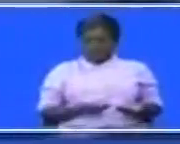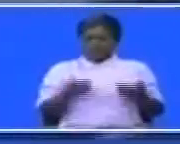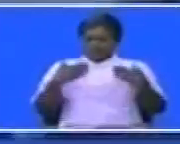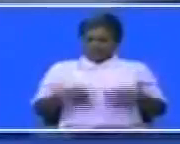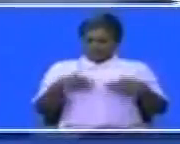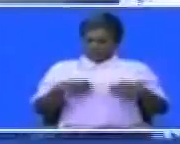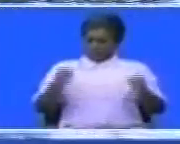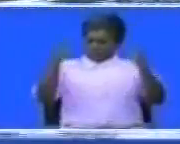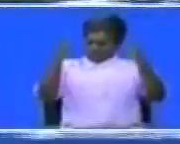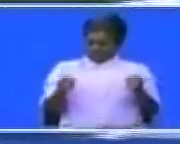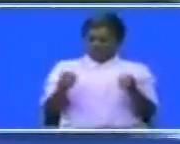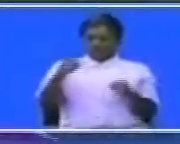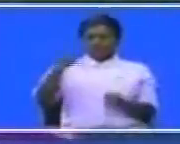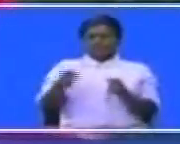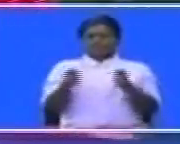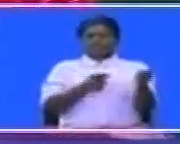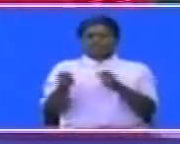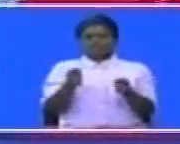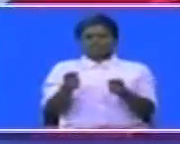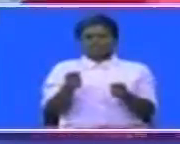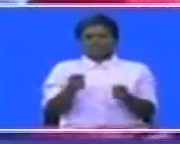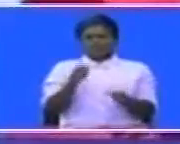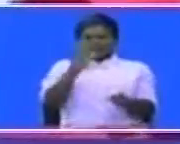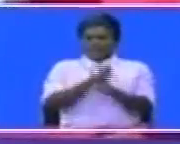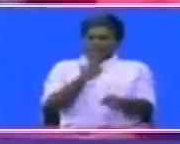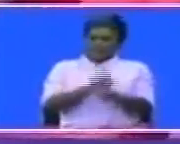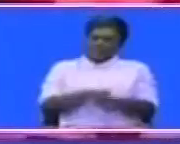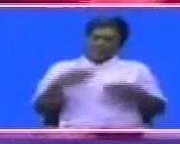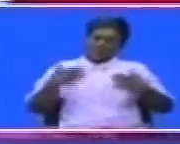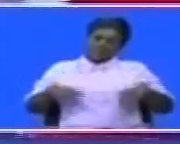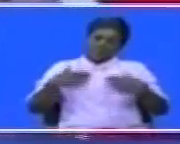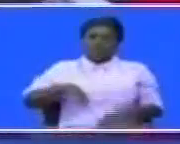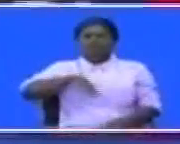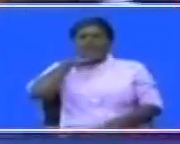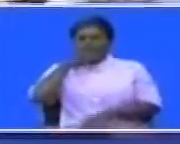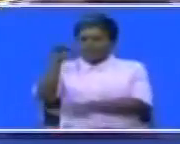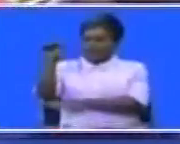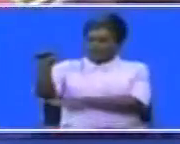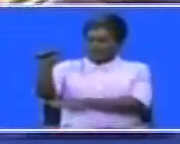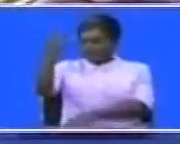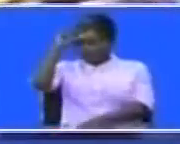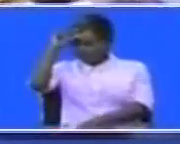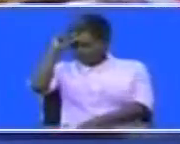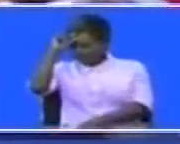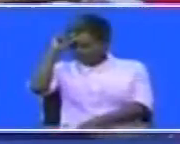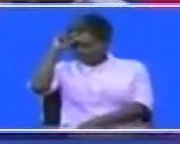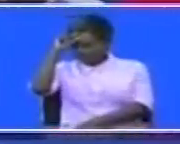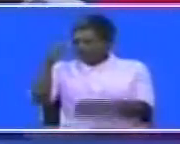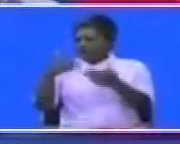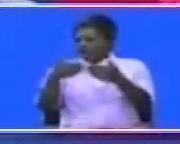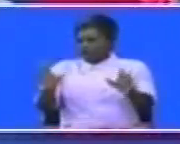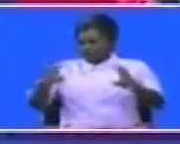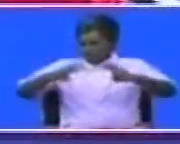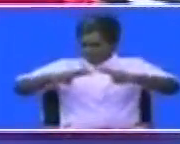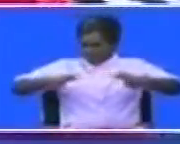ni shupavu. Those are one too many lives lost. So we are asking the government to open an